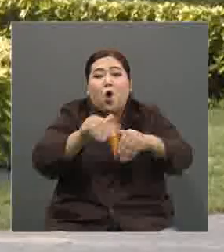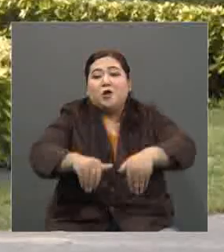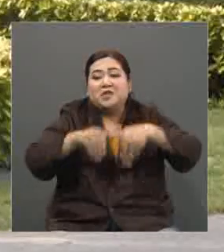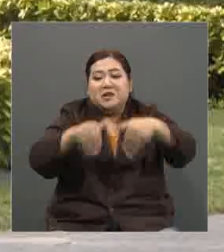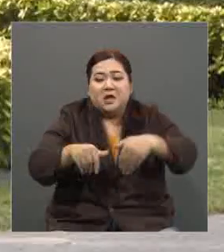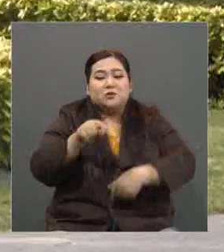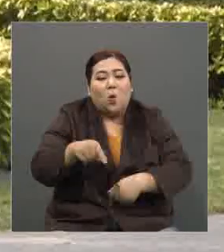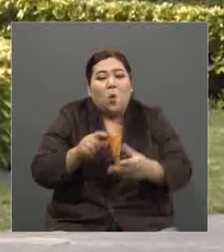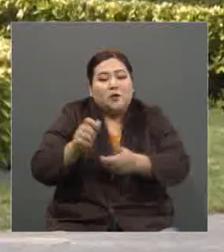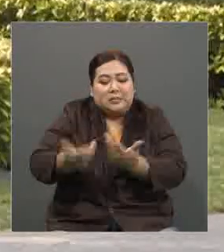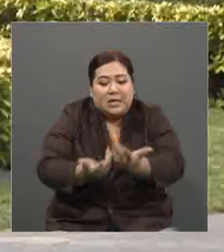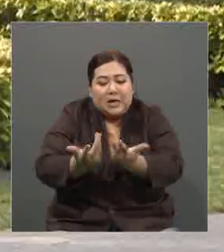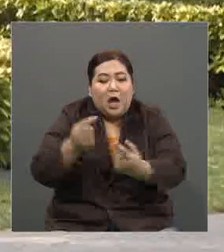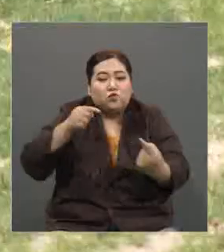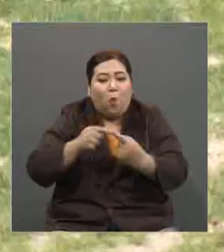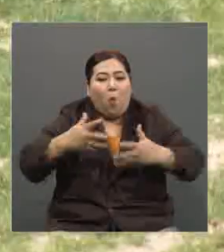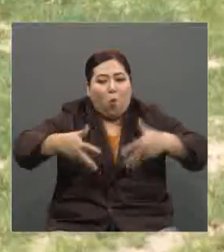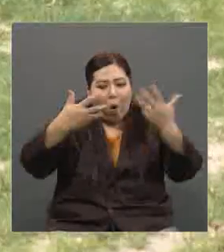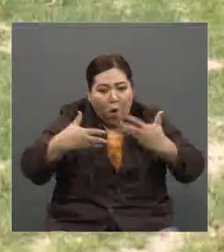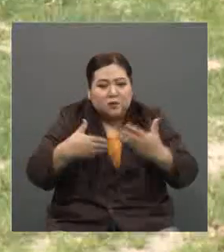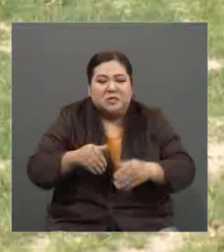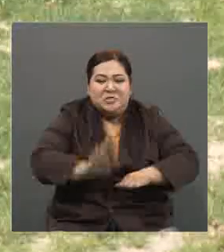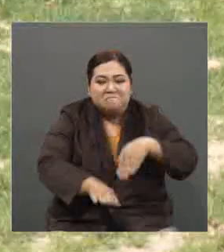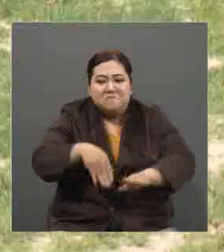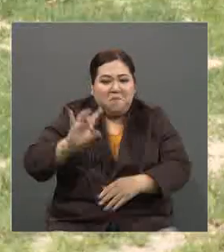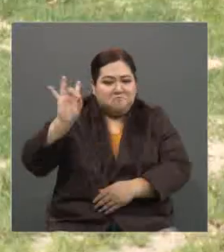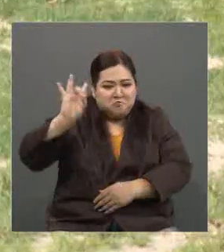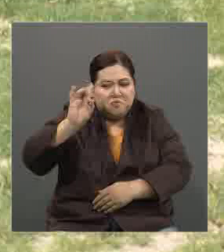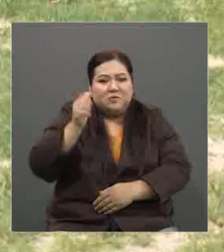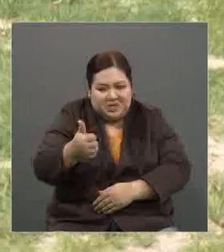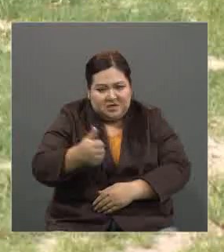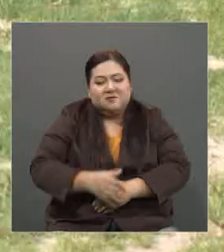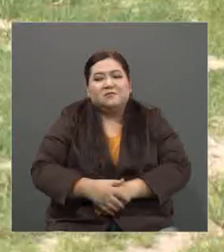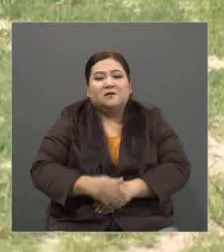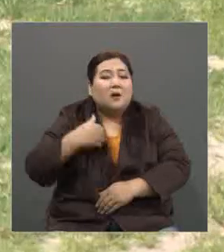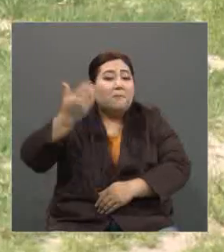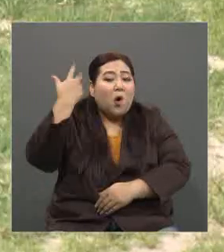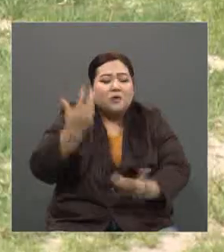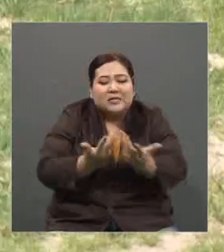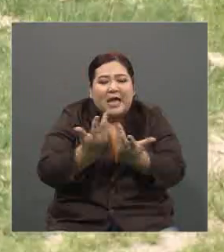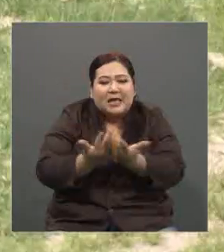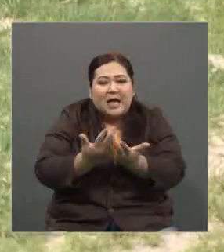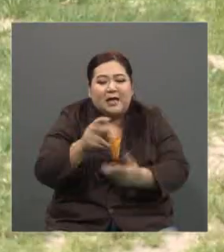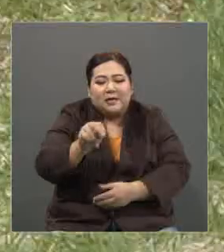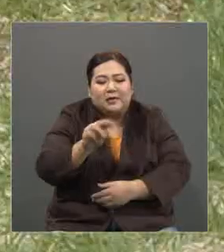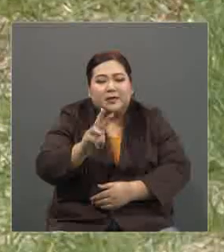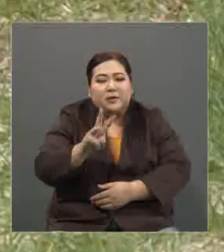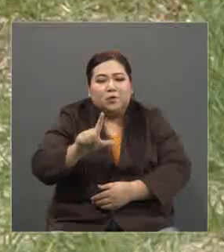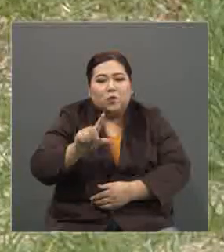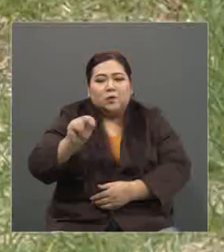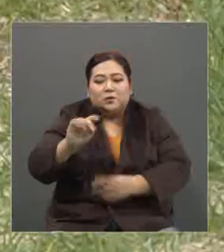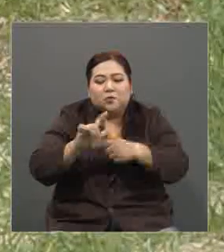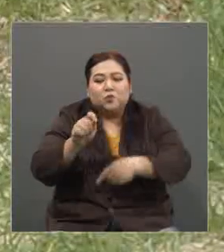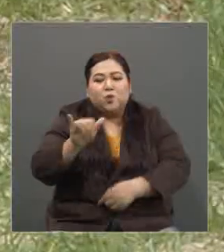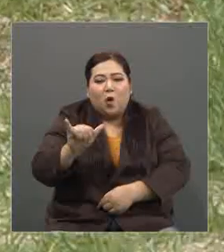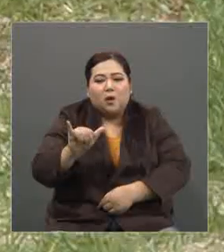อากาศอปอุ่นถึงร้อนทนต่อการเหยีบย่ำแต่เดิมนี้จะใช้ย่าพัหนวนน้อยอยที่บอกไปบ้านเราร้อนนะ